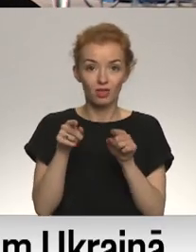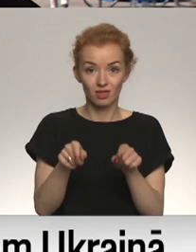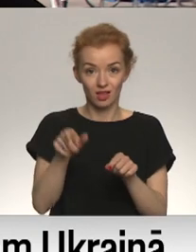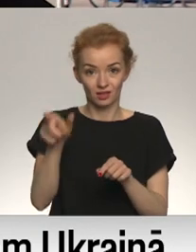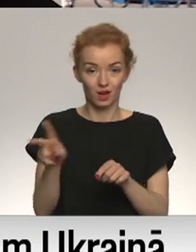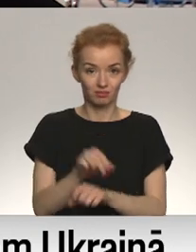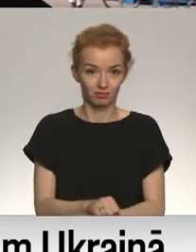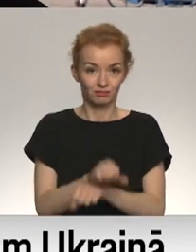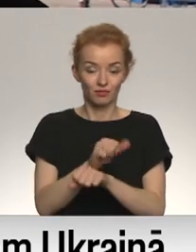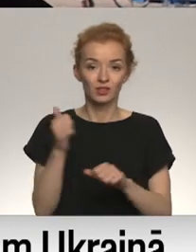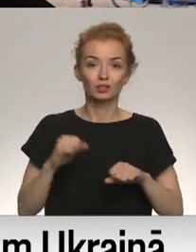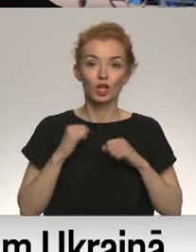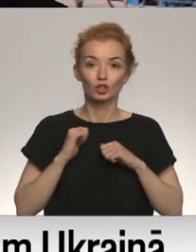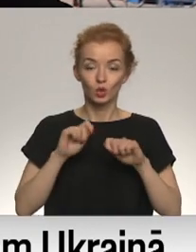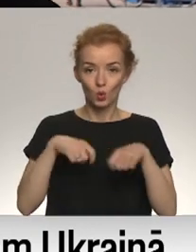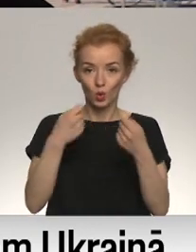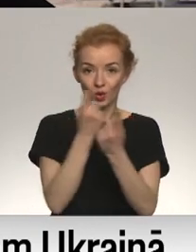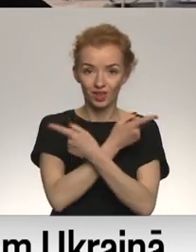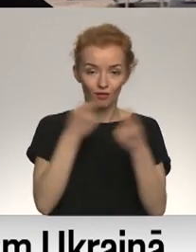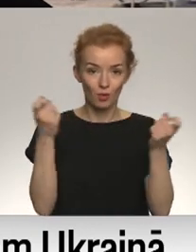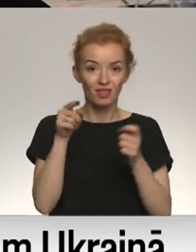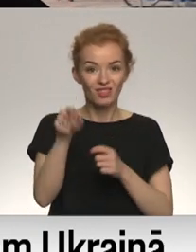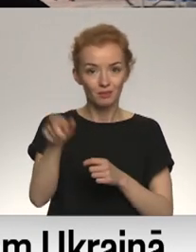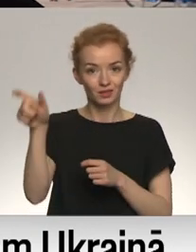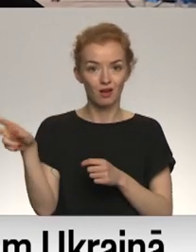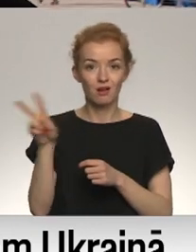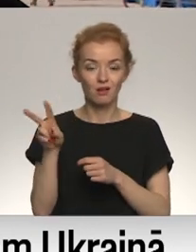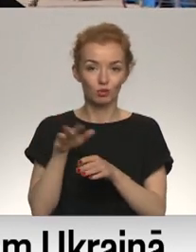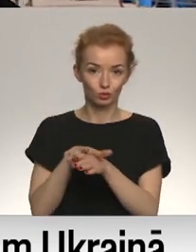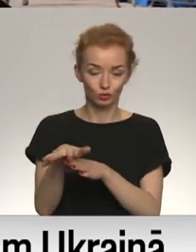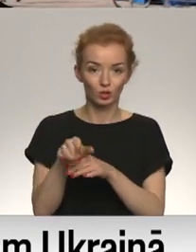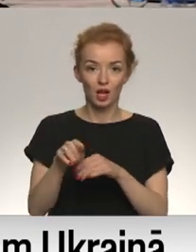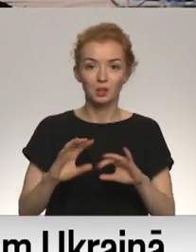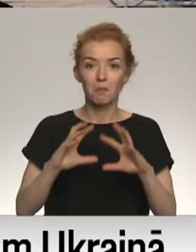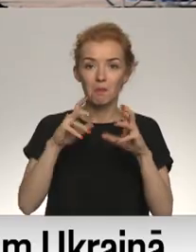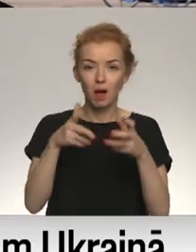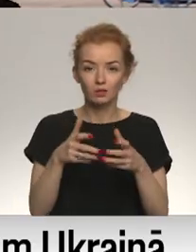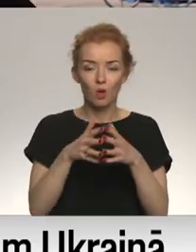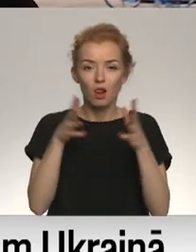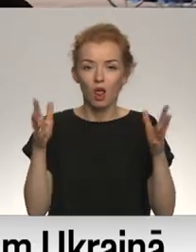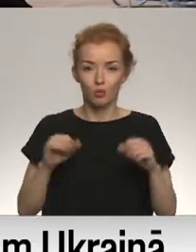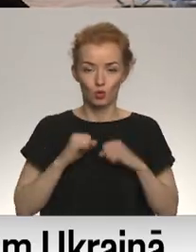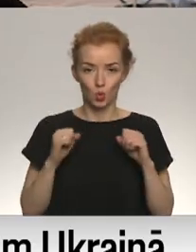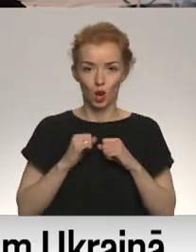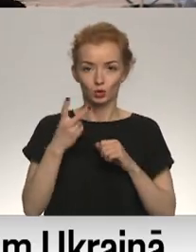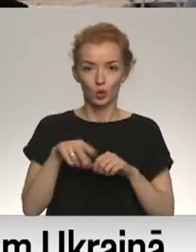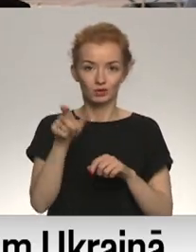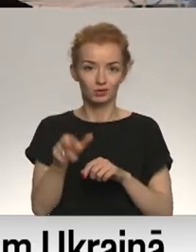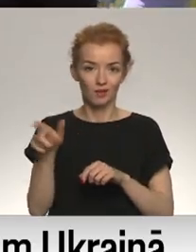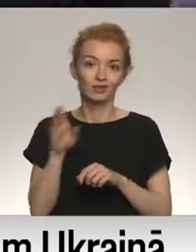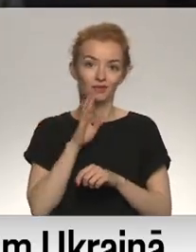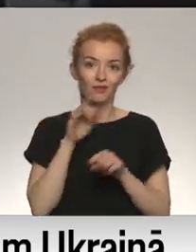dara, cenšoties nodot vēstījumu tiem, kas to pastrādā, tās ir pasaules mēroga pūles, ko dāmas šeit šodien